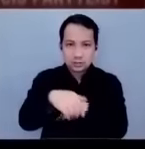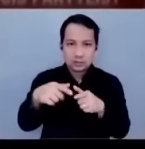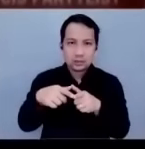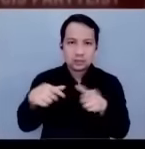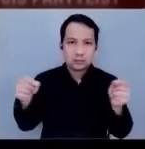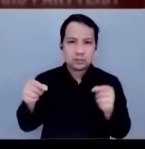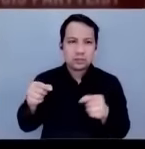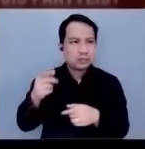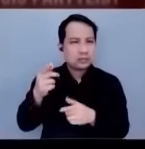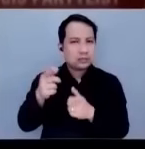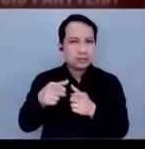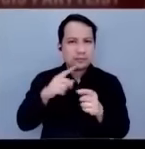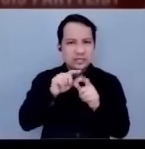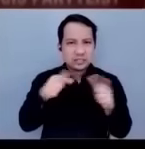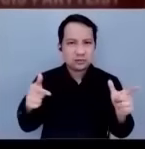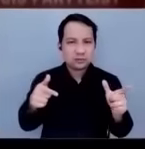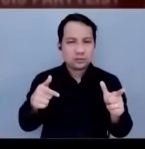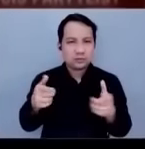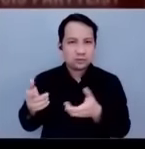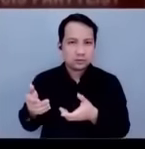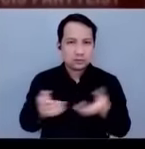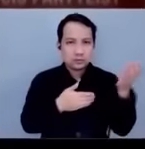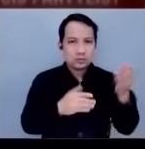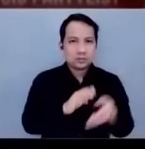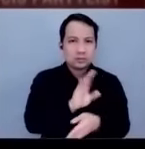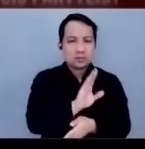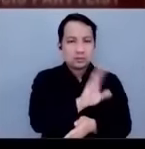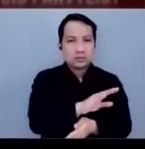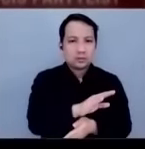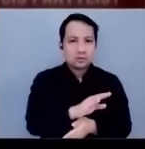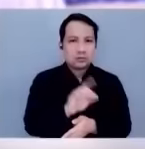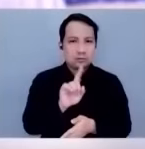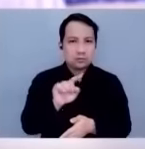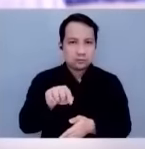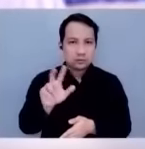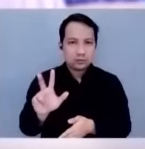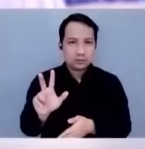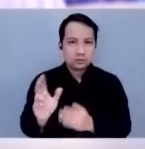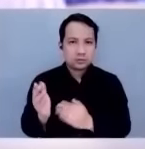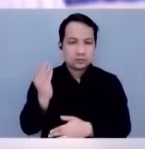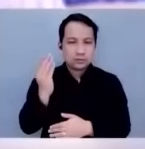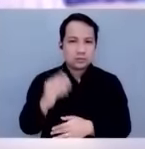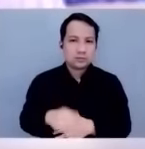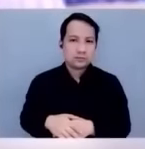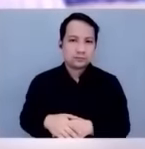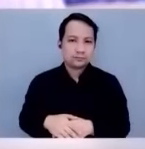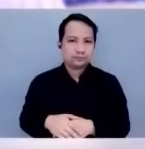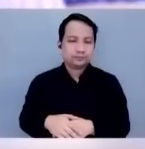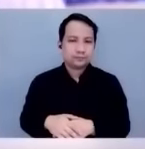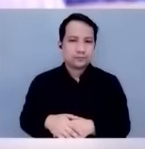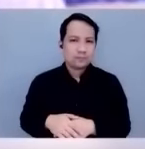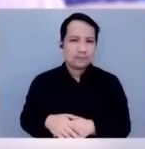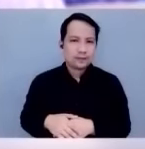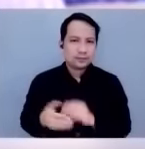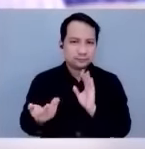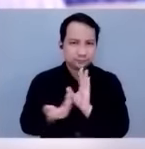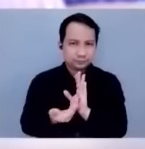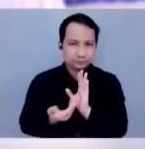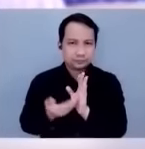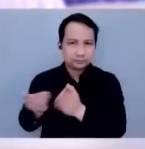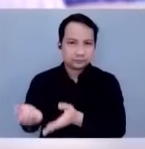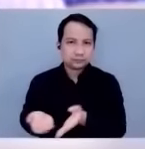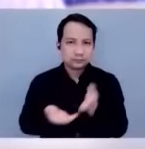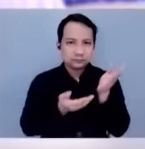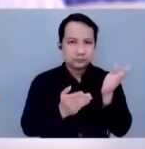nila maintindihan, at nagpatid sa kanila ng 1:30 ng madaling araw. Pero hindi po nila mapatunayan na naihatid po nila